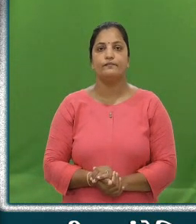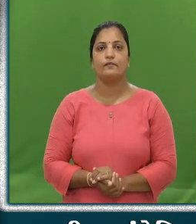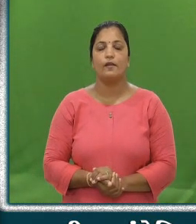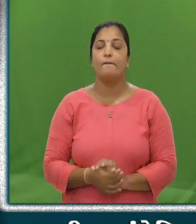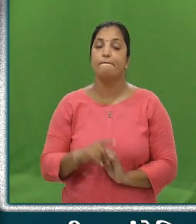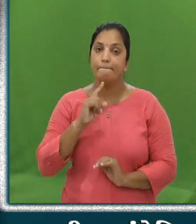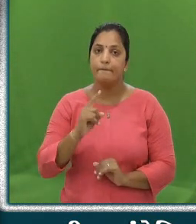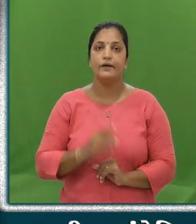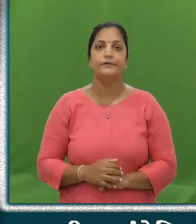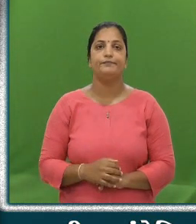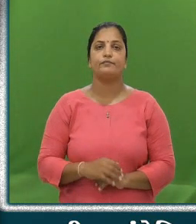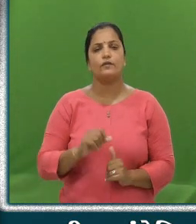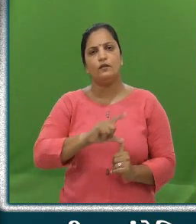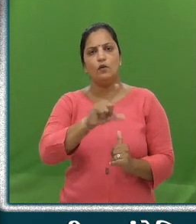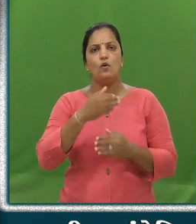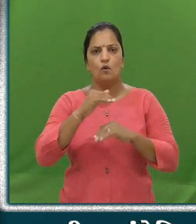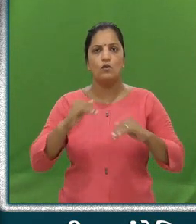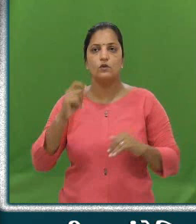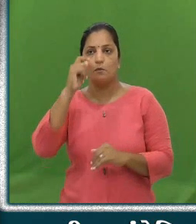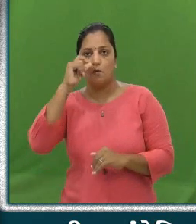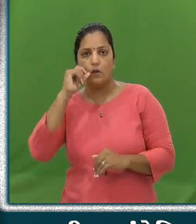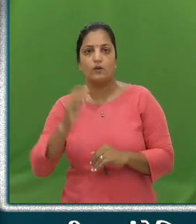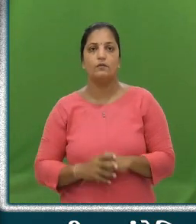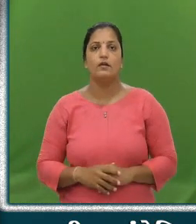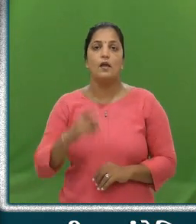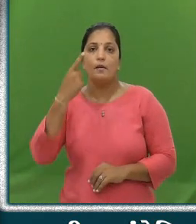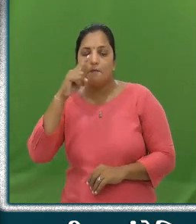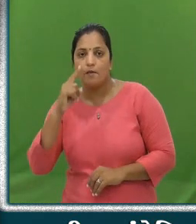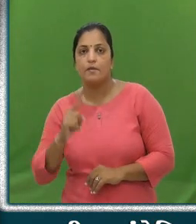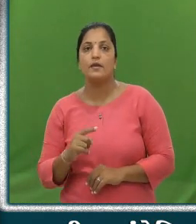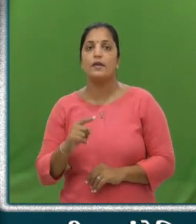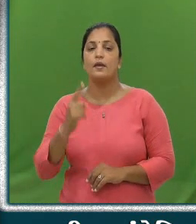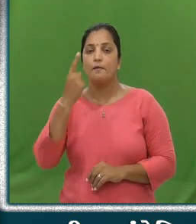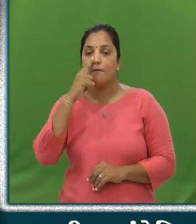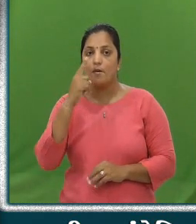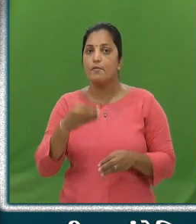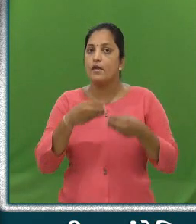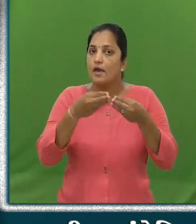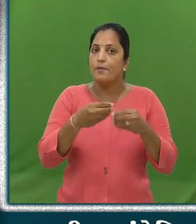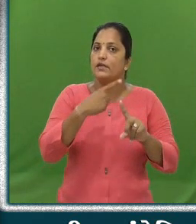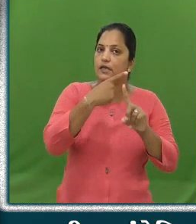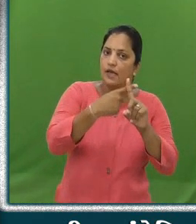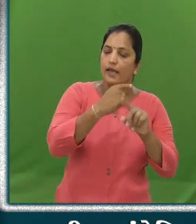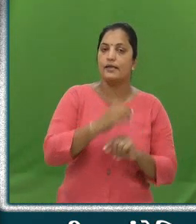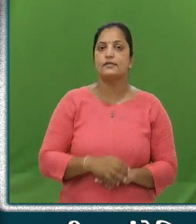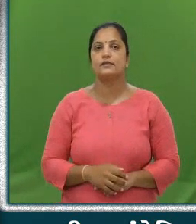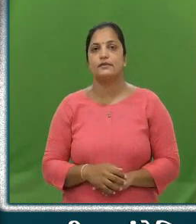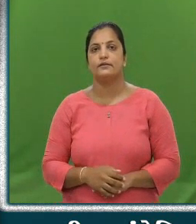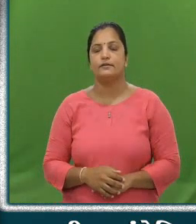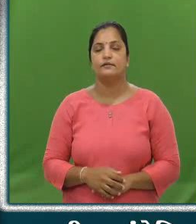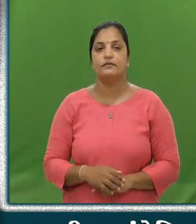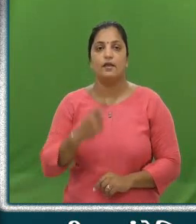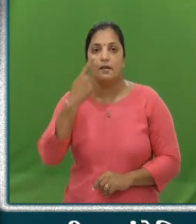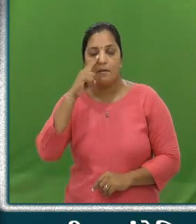થતું હોય છે બધા બાળકો છોકરા હોય કે છોકરી તેમના માતા પાસેથી શું કયા રંગસૂત્ર મેળવે છે તો